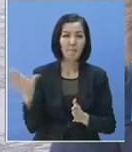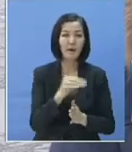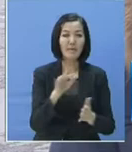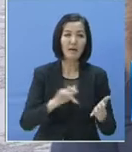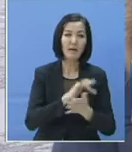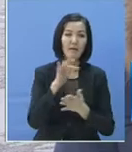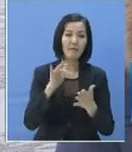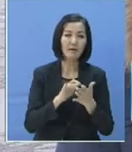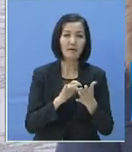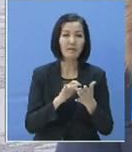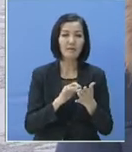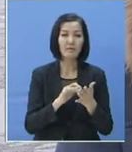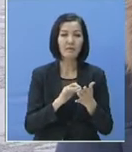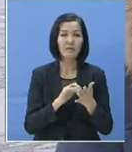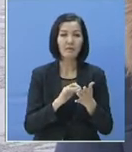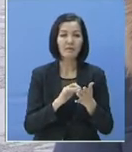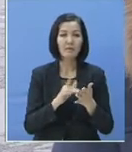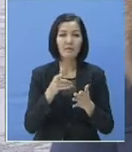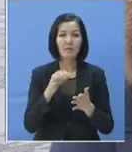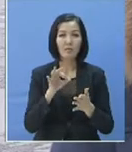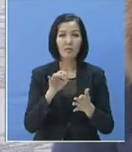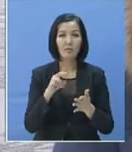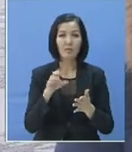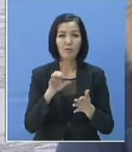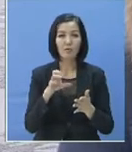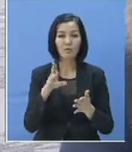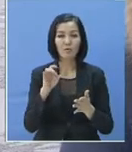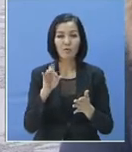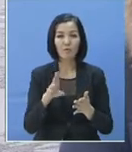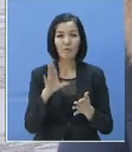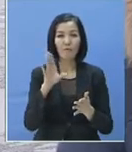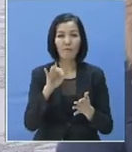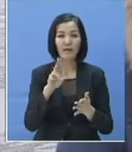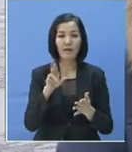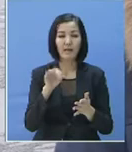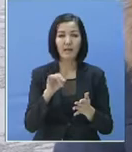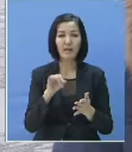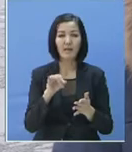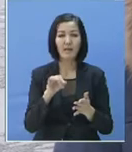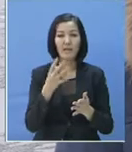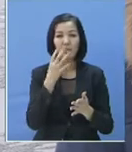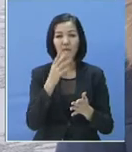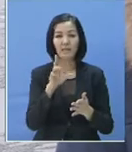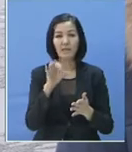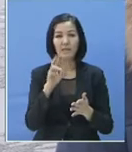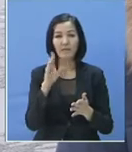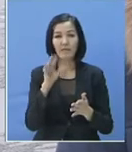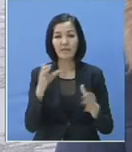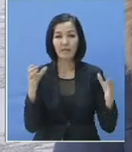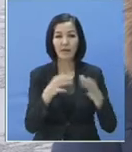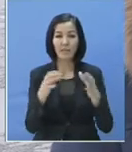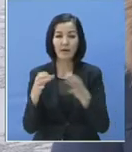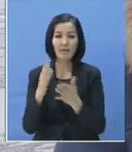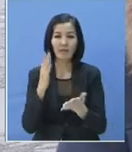қаладағы біздің Гордор Строй деген компаниямыз бар, Водоканал компаниясы, Теплосервис компаниясы, жаңағы басқа да жаңағы темір